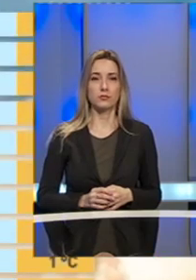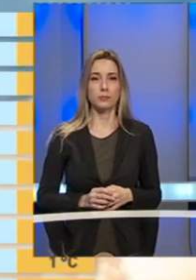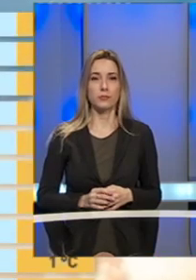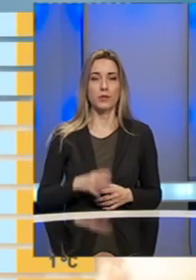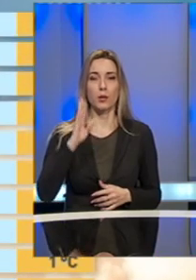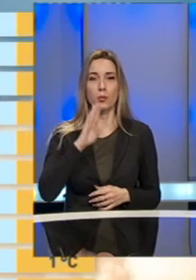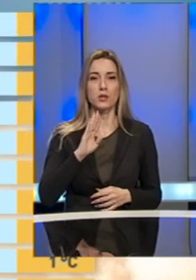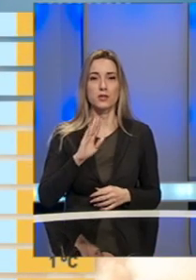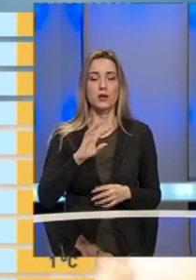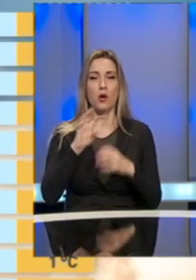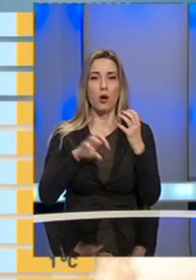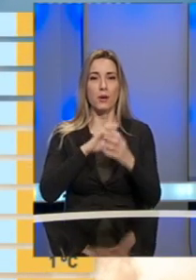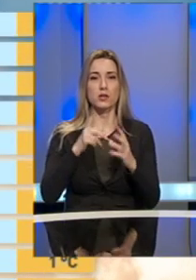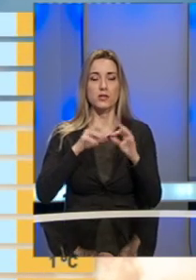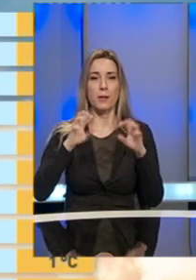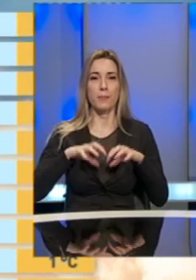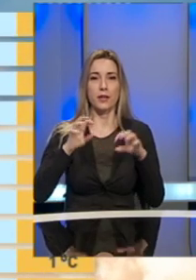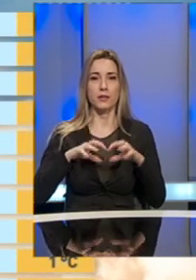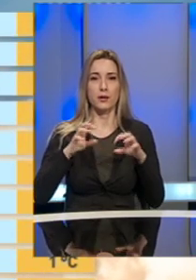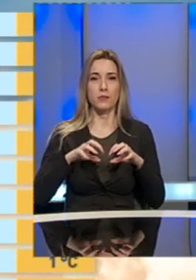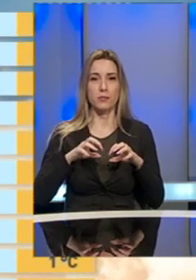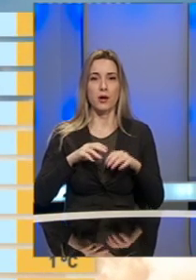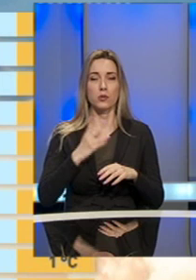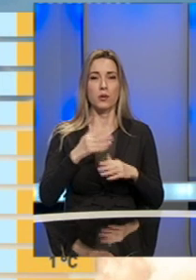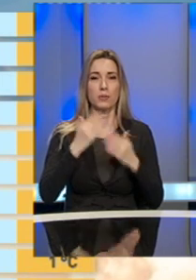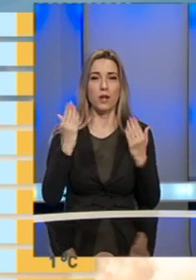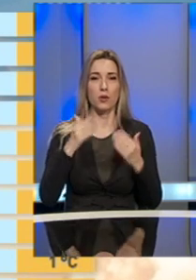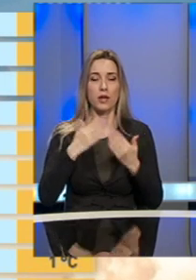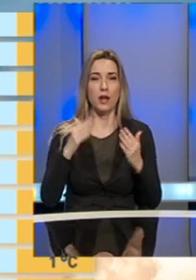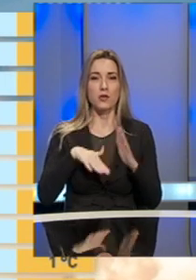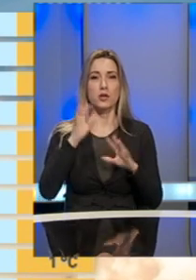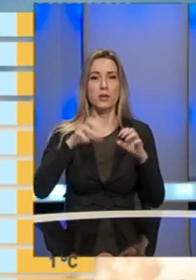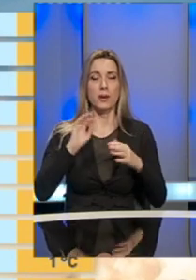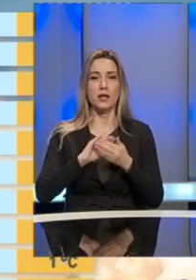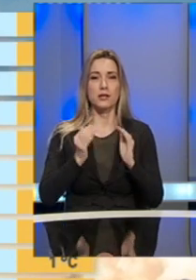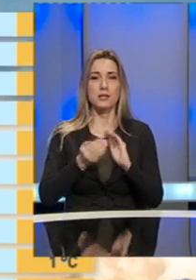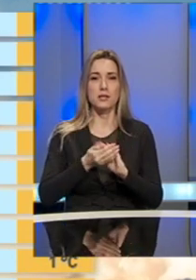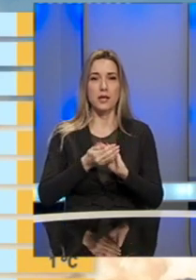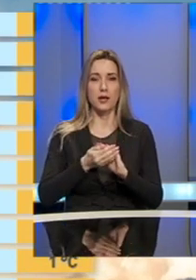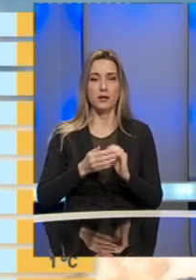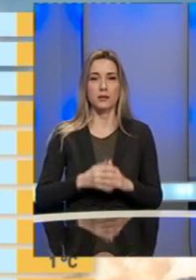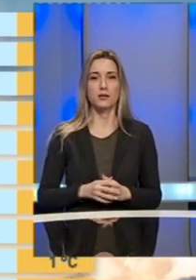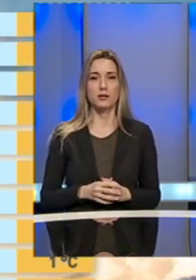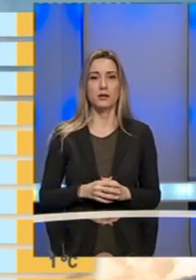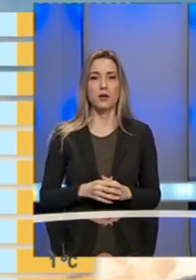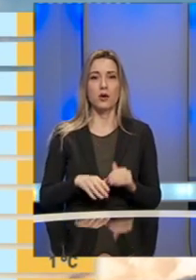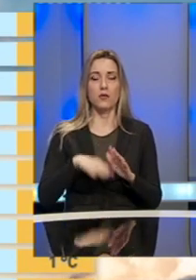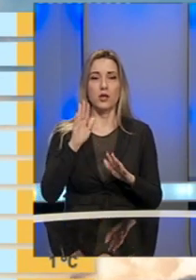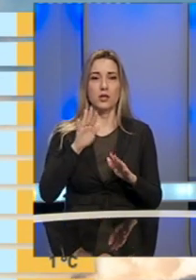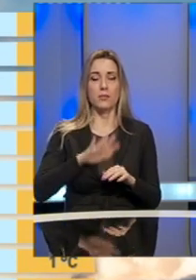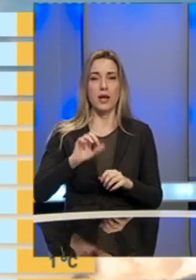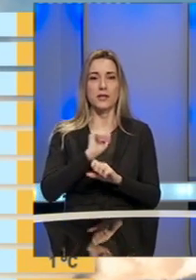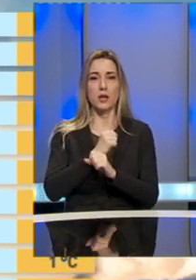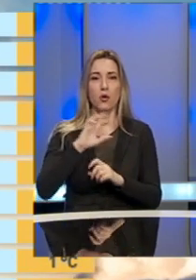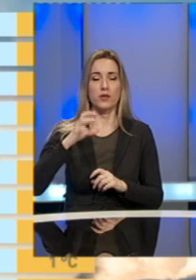U Bosni pretežno oblačno sa padalinama u drugoj polovini dana. Većinom će padati snijeg ili susnježica. U većem dijelu